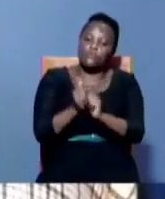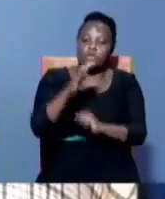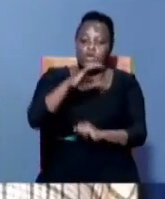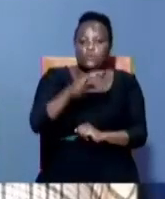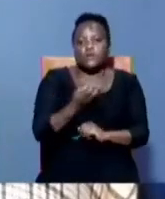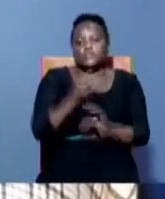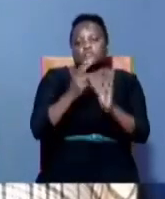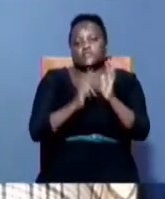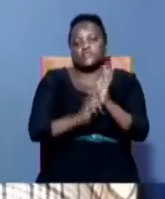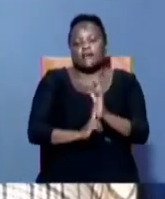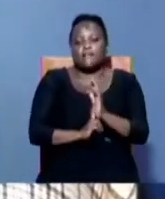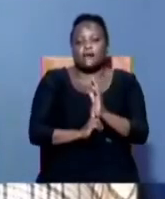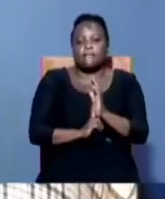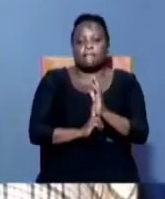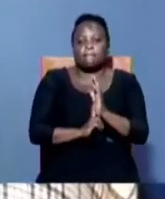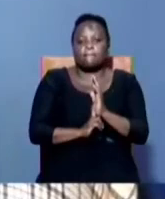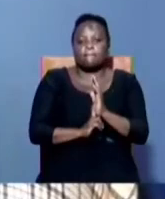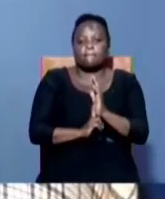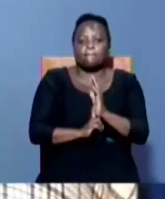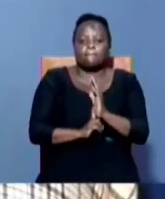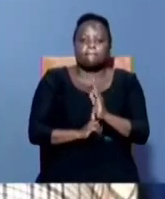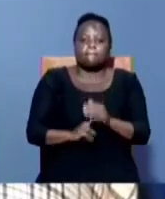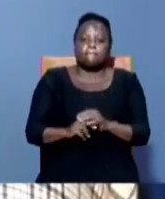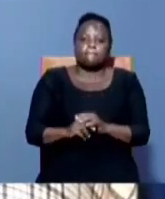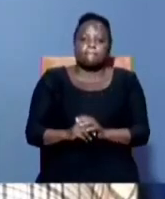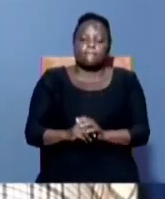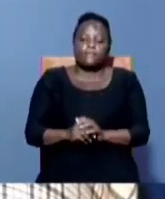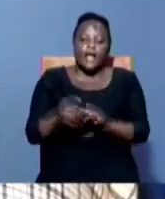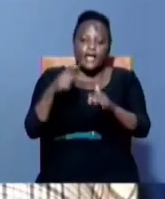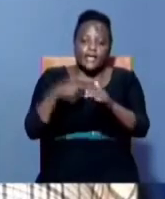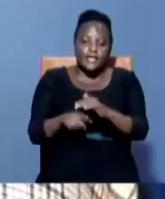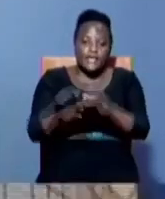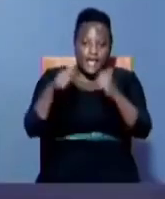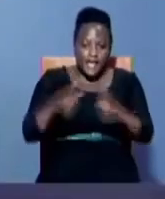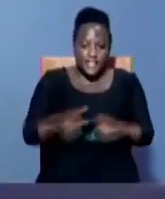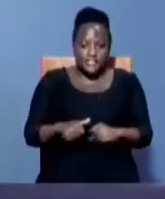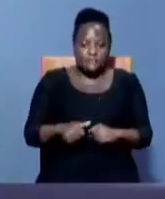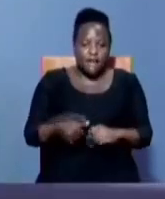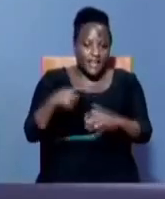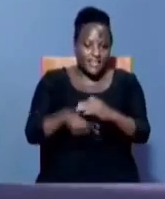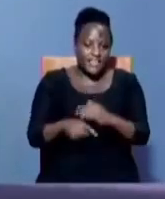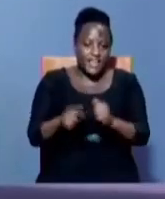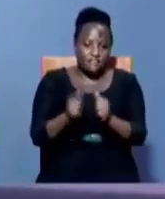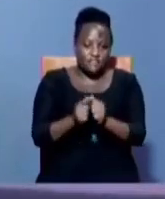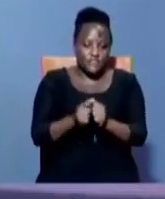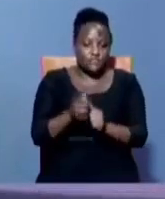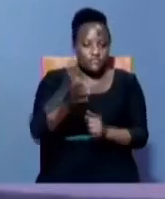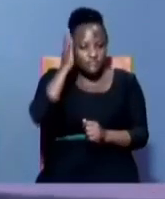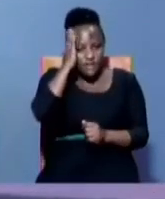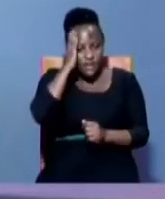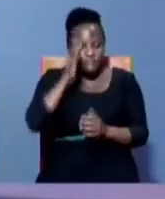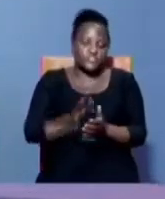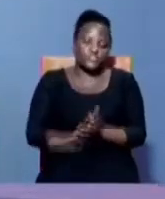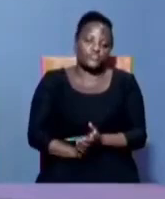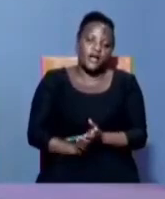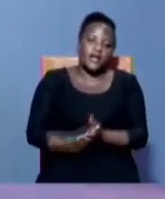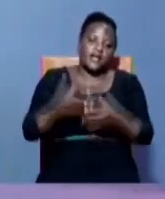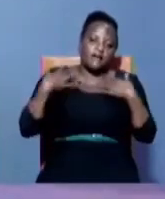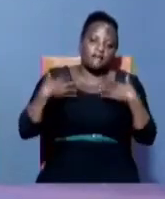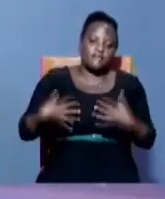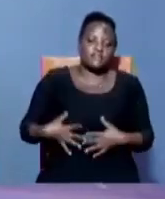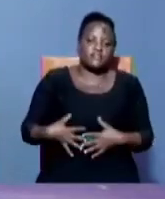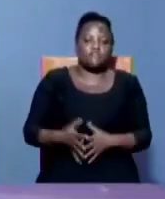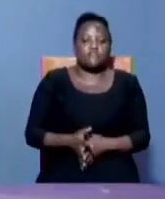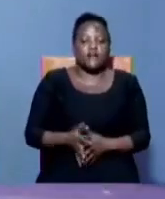22 katika kalenda yetu ya leo. Na akiingia lazima anaingia na vitu alivyojulishwa. Damu anajulishwa, mavazi anayoyavaa. Na